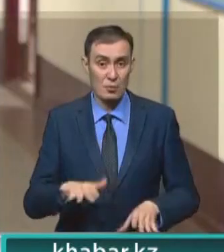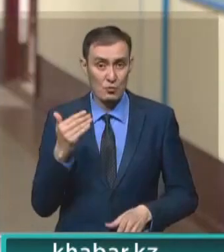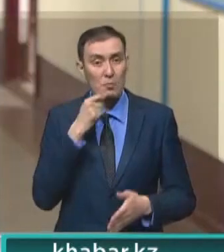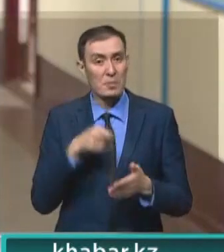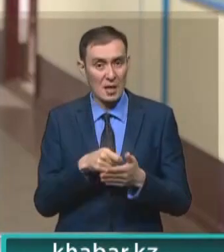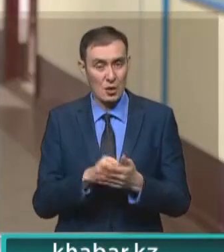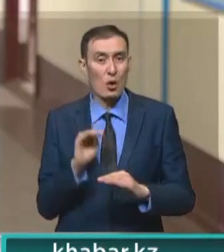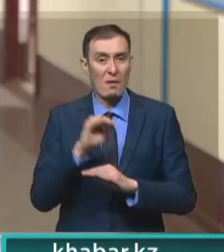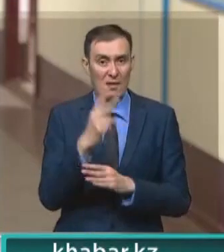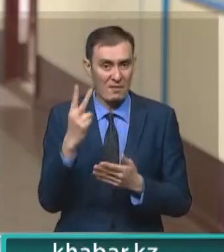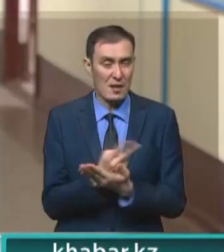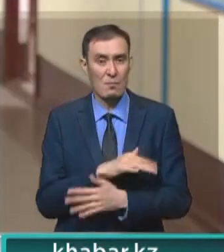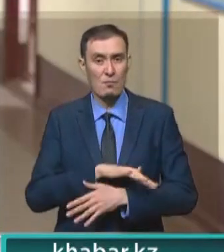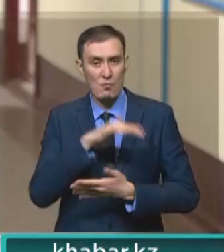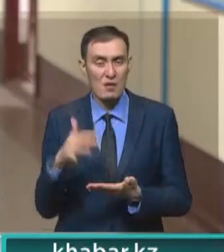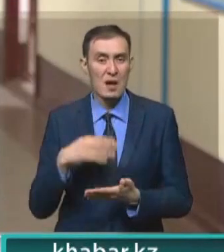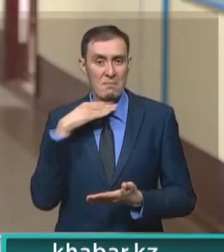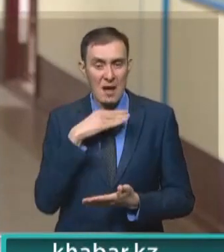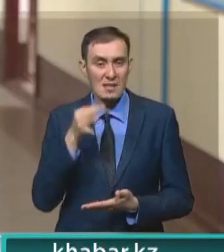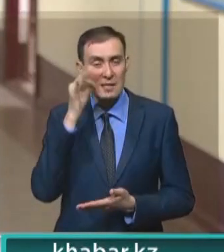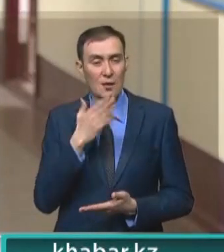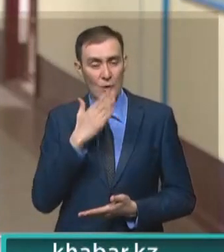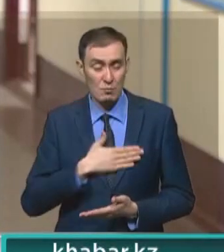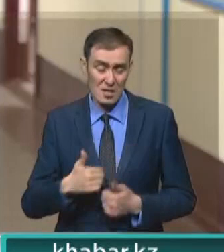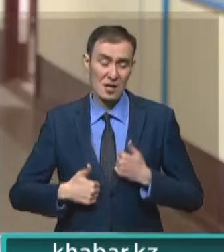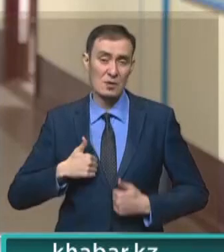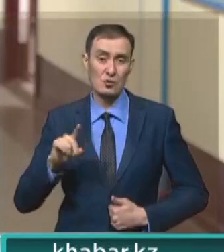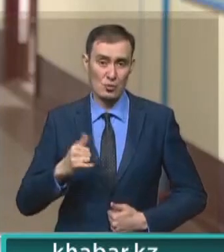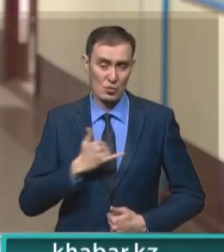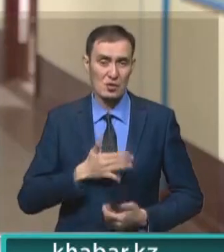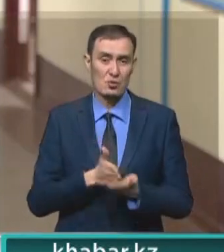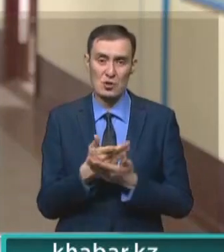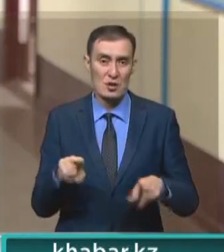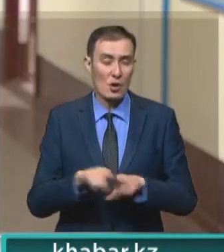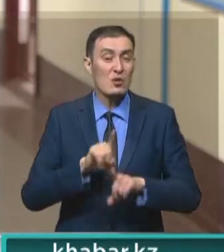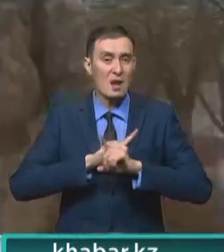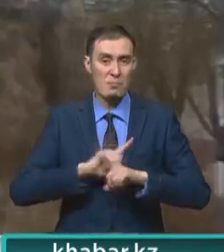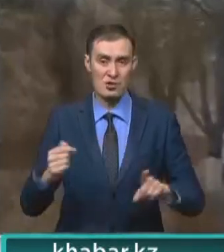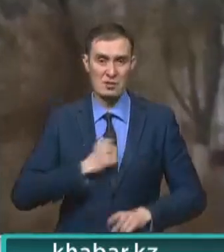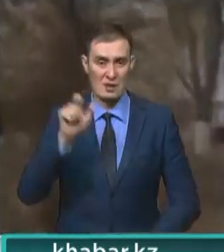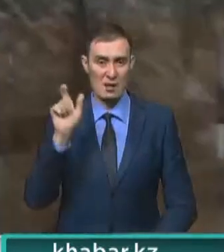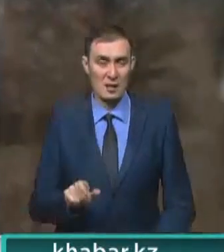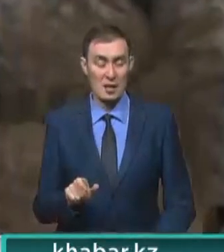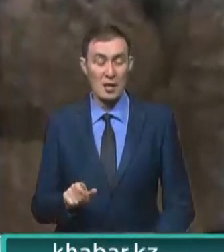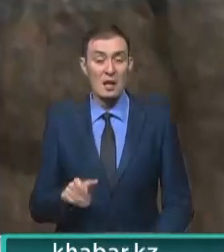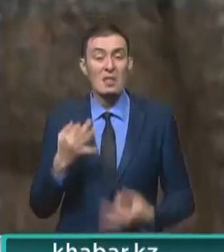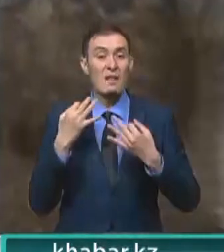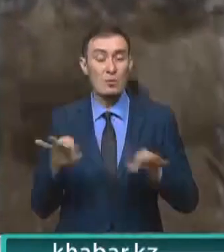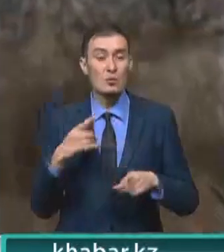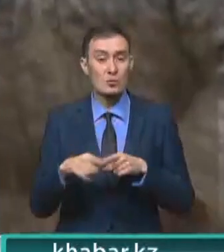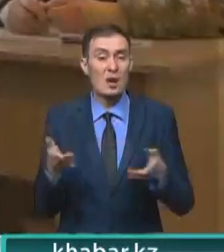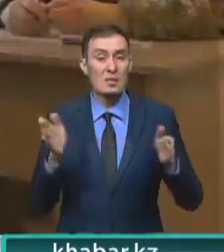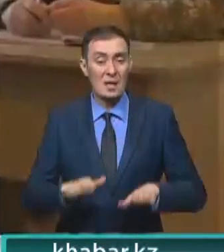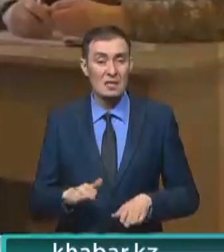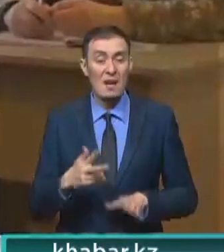него усиленное, двойная порция. Любит мясо и сладкое. Мы гордимся, что у нас служит такой необычный солдат. До дембеля высокому батыру